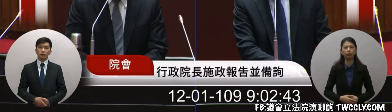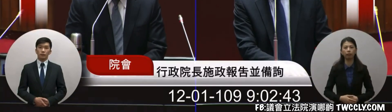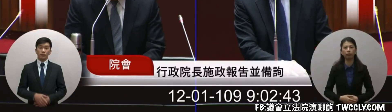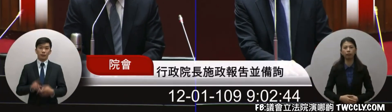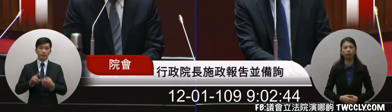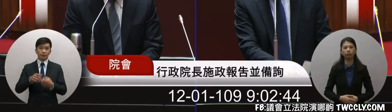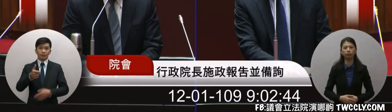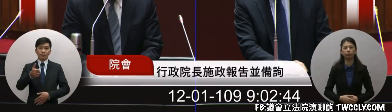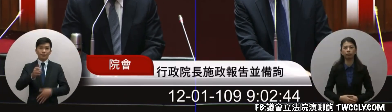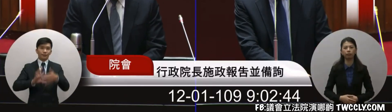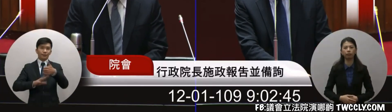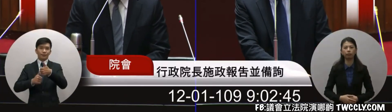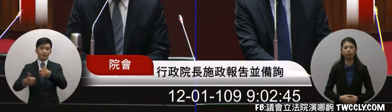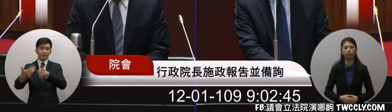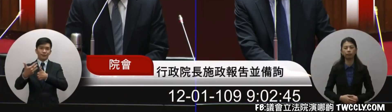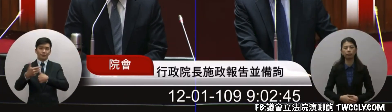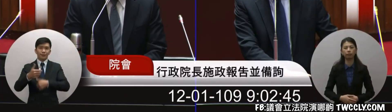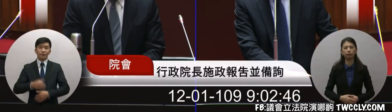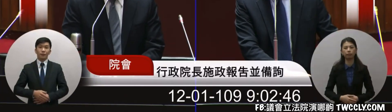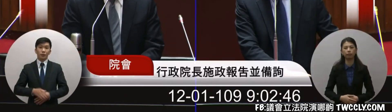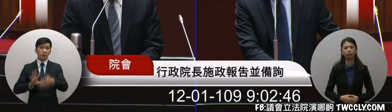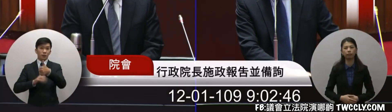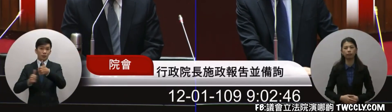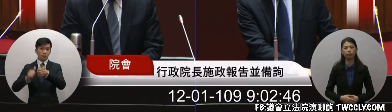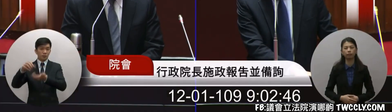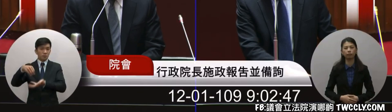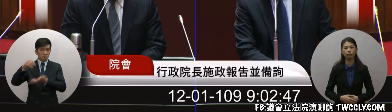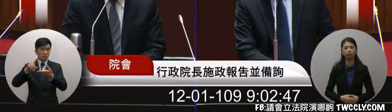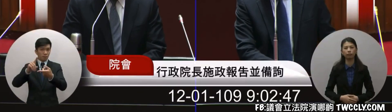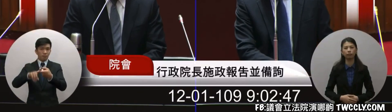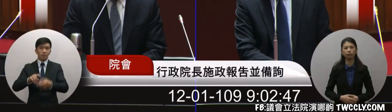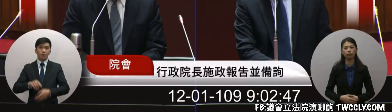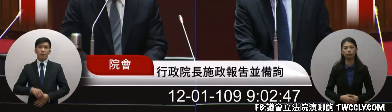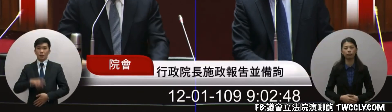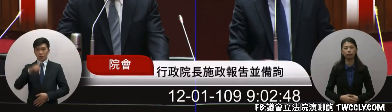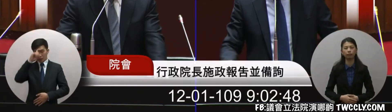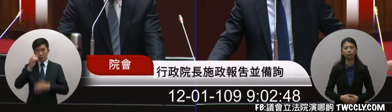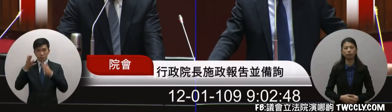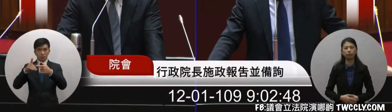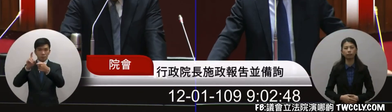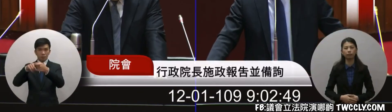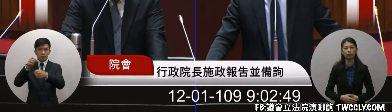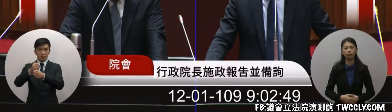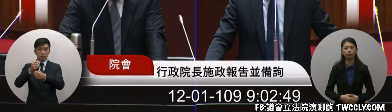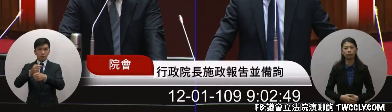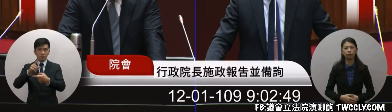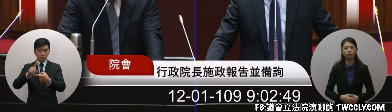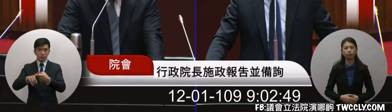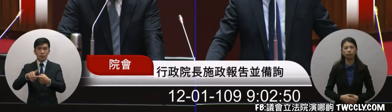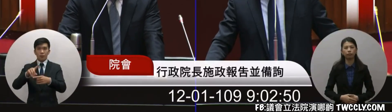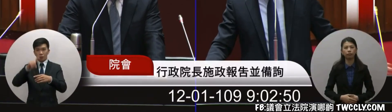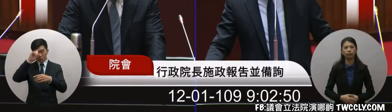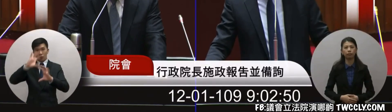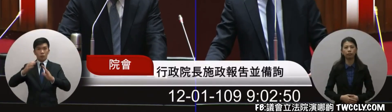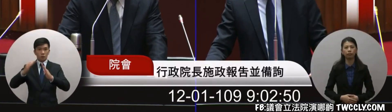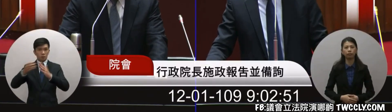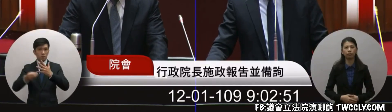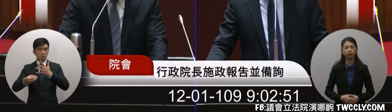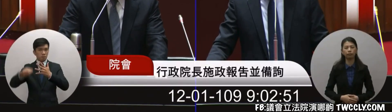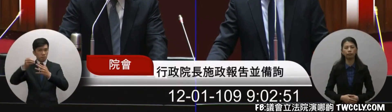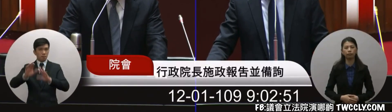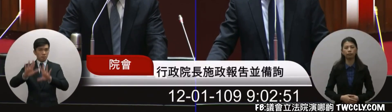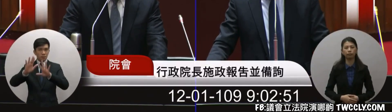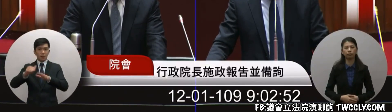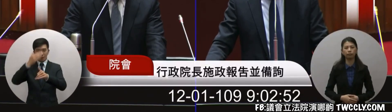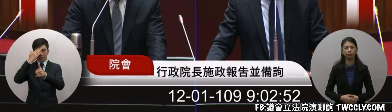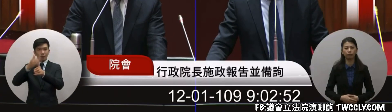谢谢谢委员指教，委员讲得很对，我们应该是这样子来做啊，让国家向前走。 是， 也请委员多